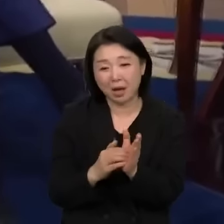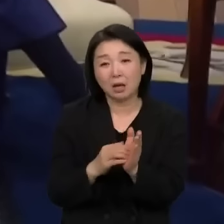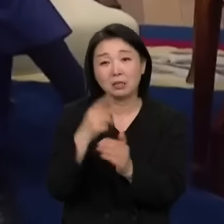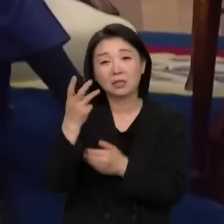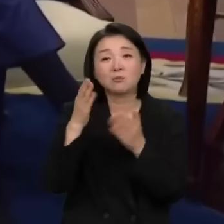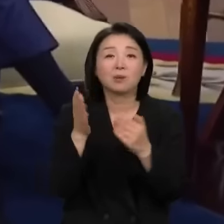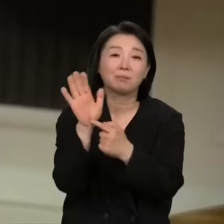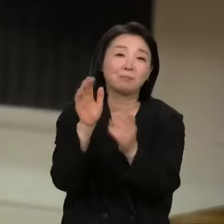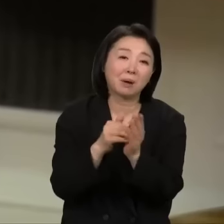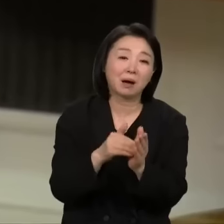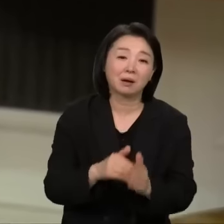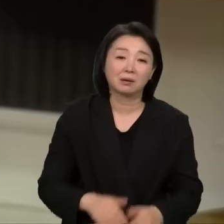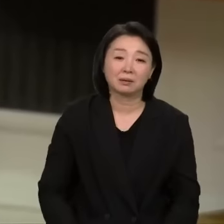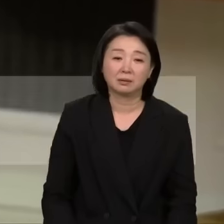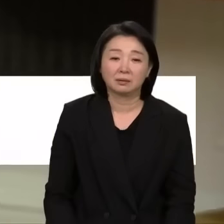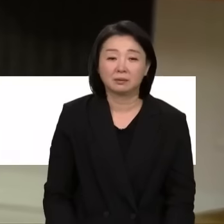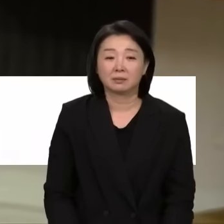나온 발언입니다